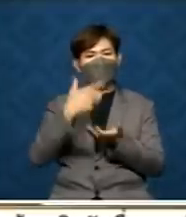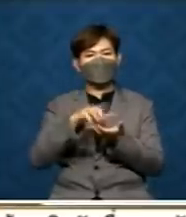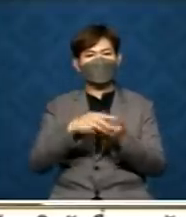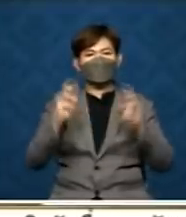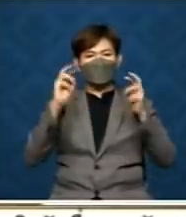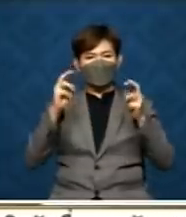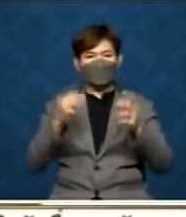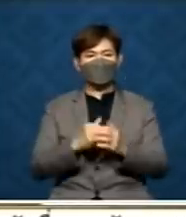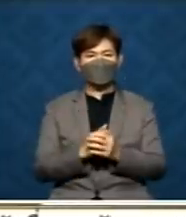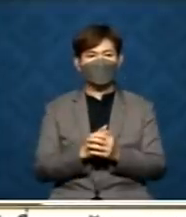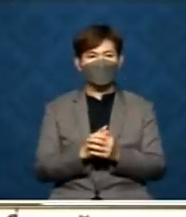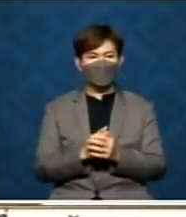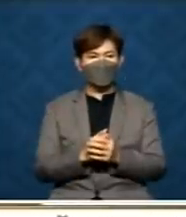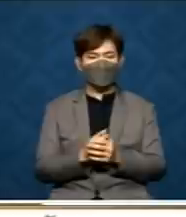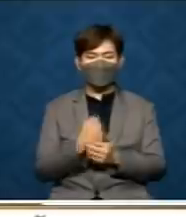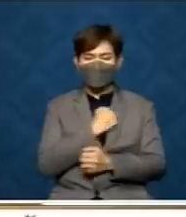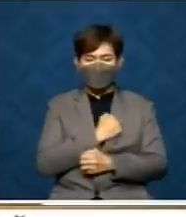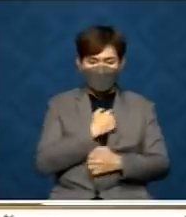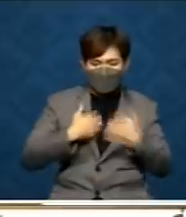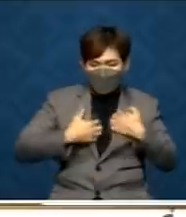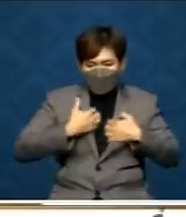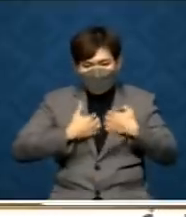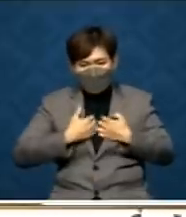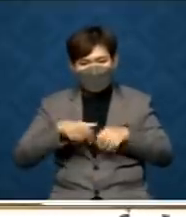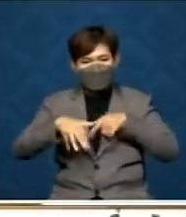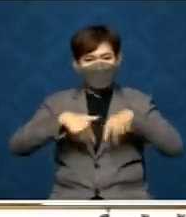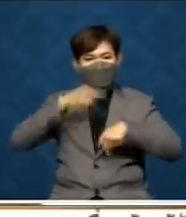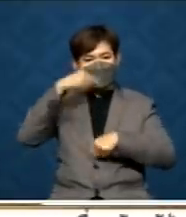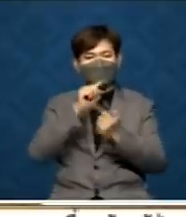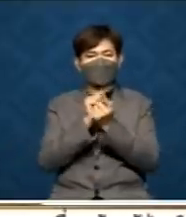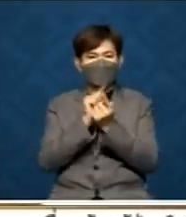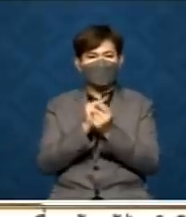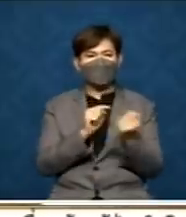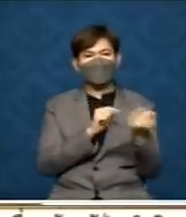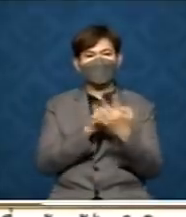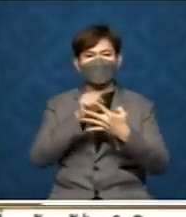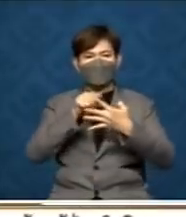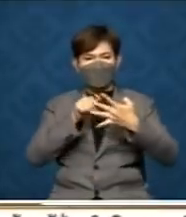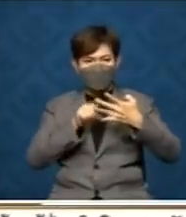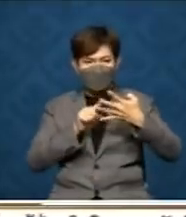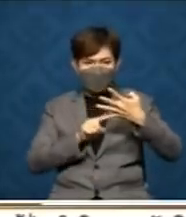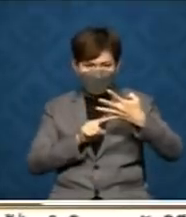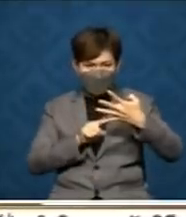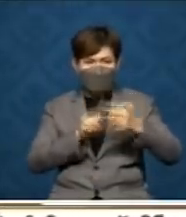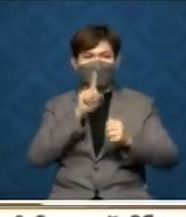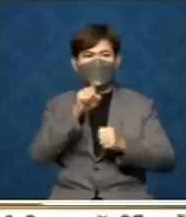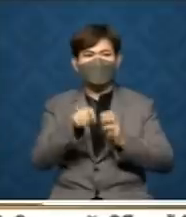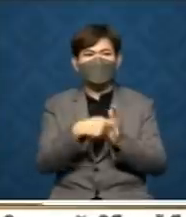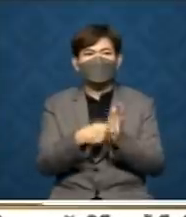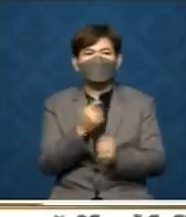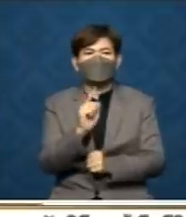อันนี้คือกองทุกข์ที่คนกำลังคนไทยกำลังเผชิญอยู่ขณะนี้อีกแล้วอะไรคือเหตุแห่ง